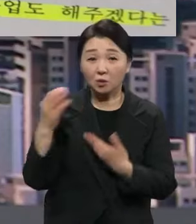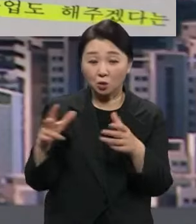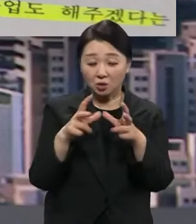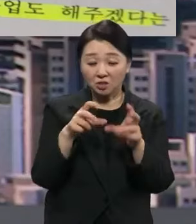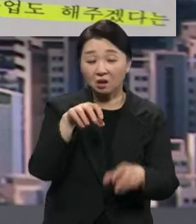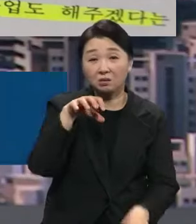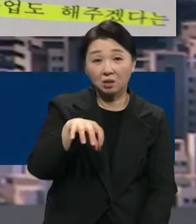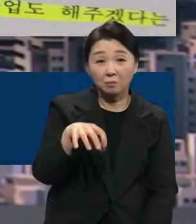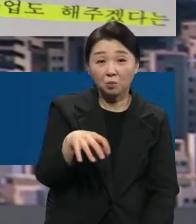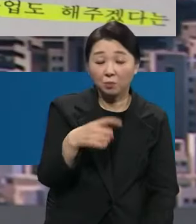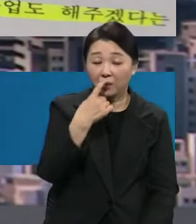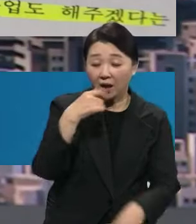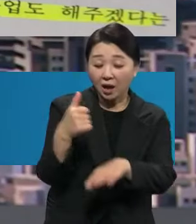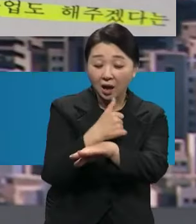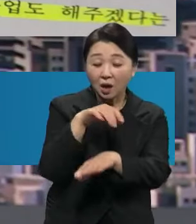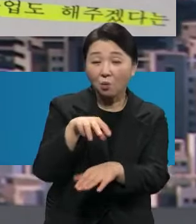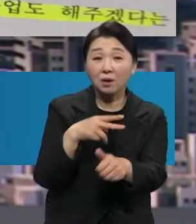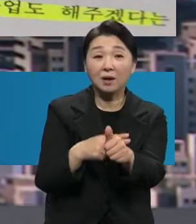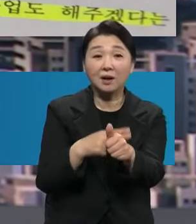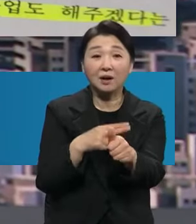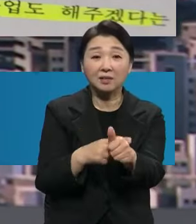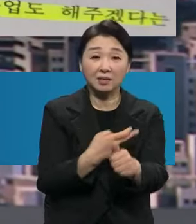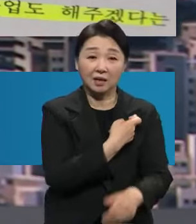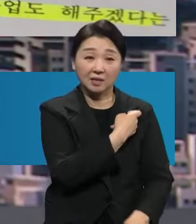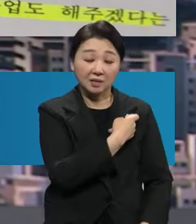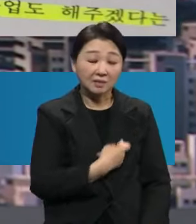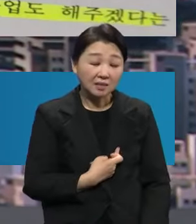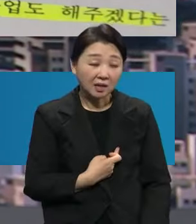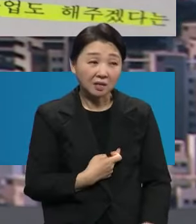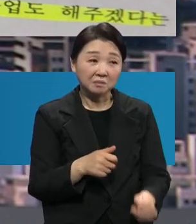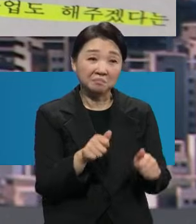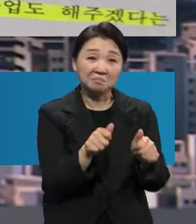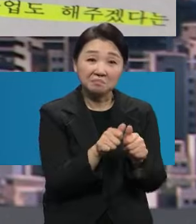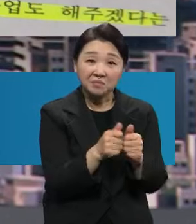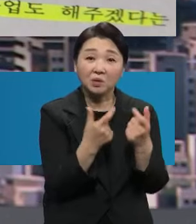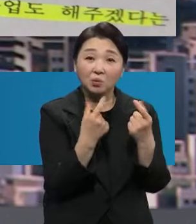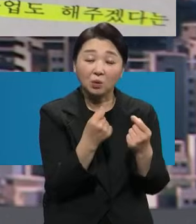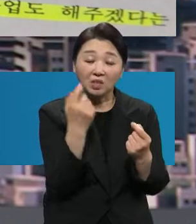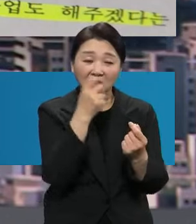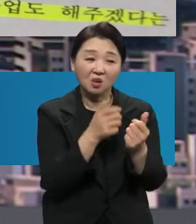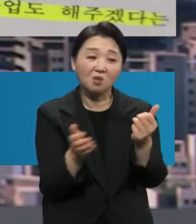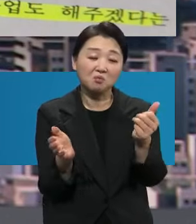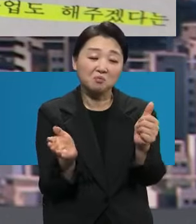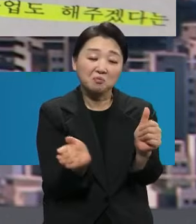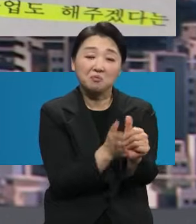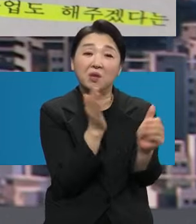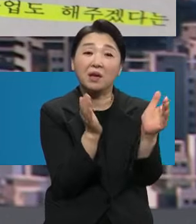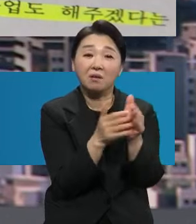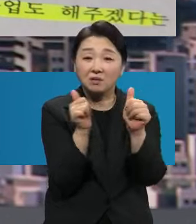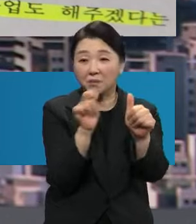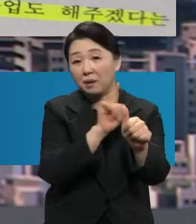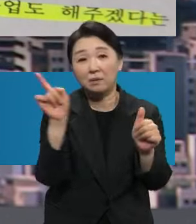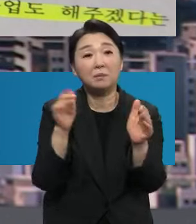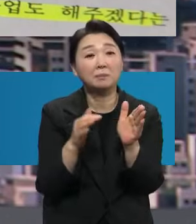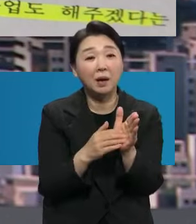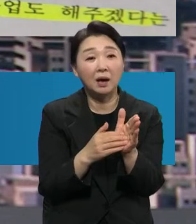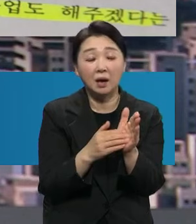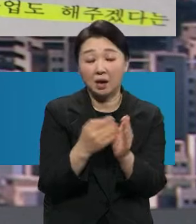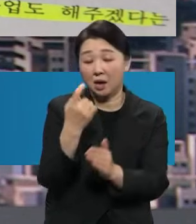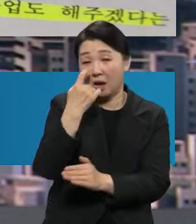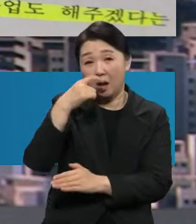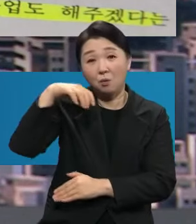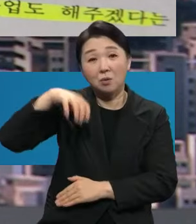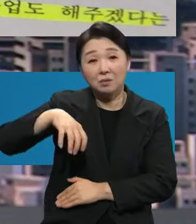경기도 성남의 한 학원 강사가 제자인 동성애 고등학생을 성추행한 혐의로 재판에 넘겨졌습니다. 학원 측은